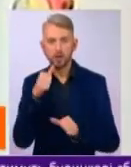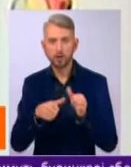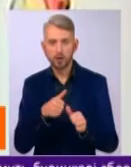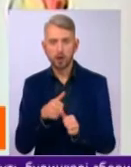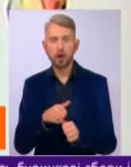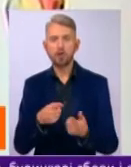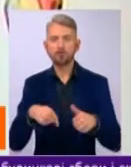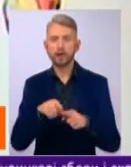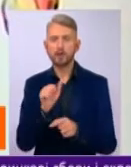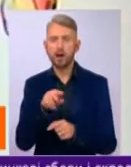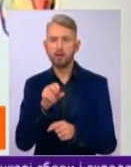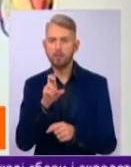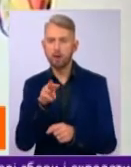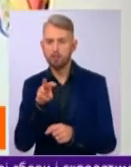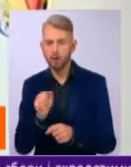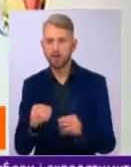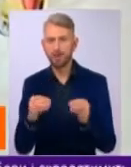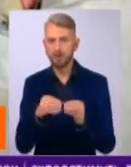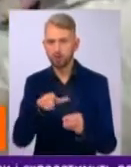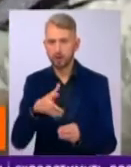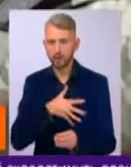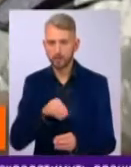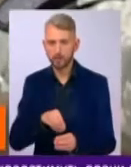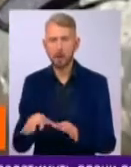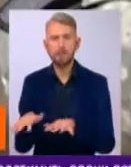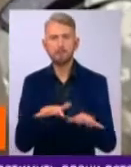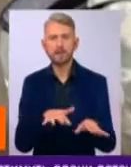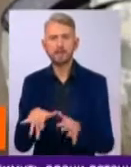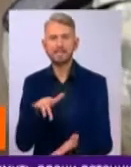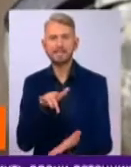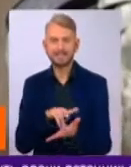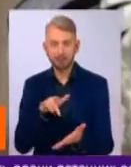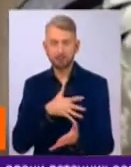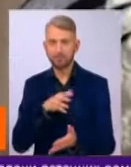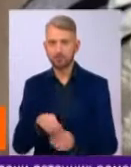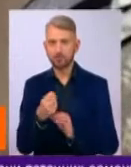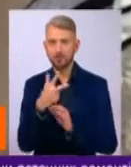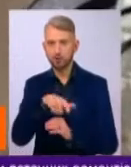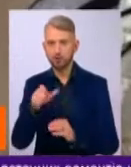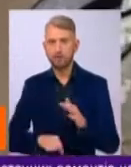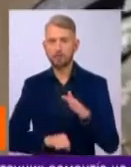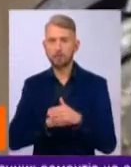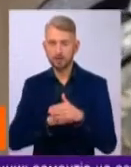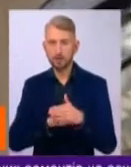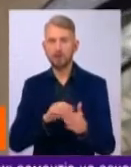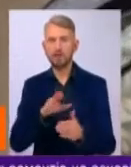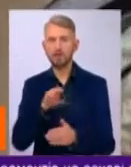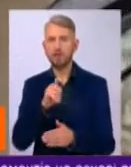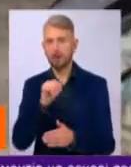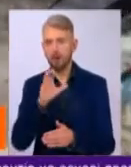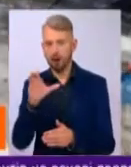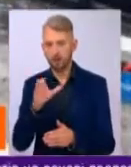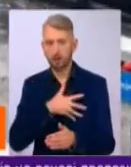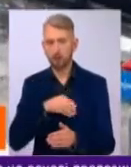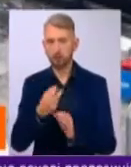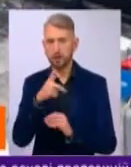штат Алабама. 10 загиблих. Міграційний центр у Бінгемтоні. Загинуло 13 людей. База Форт Худ в Техасі. Загинуло 13